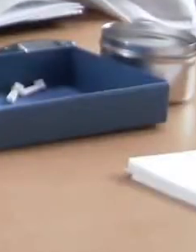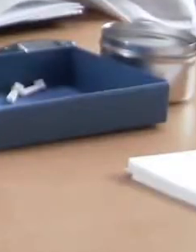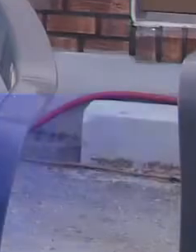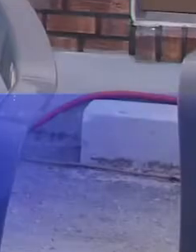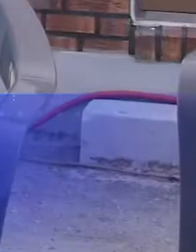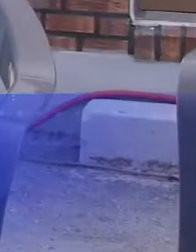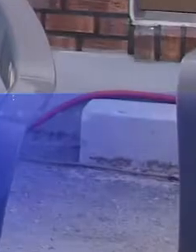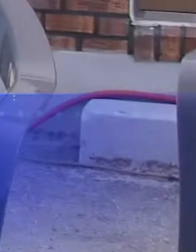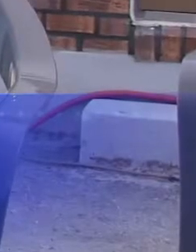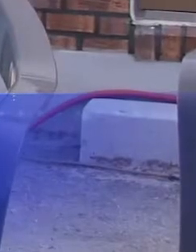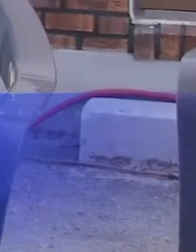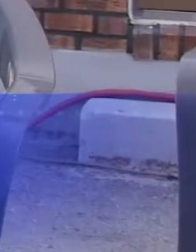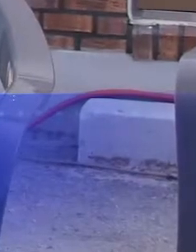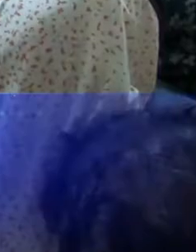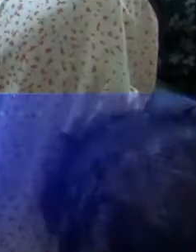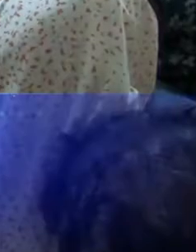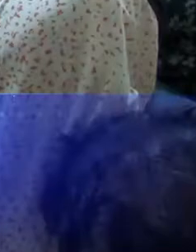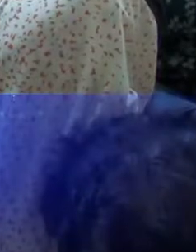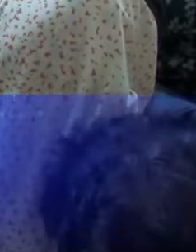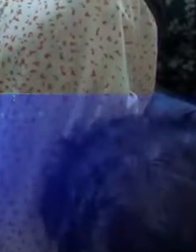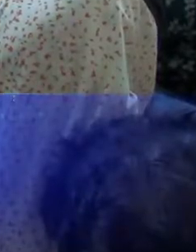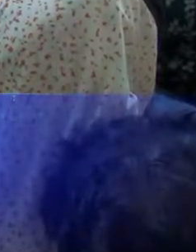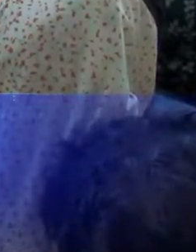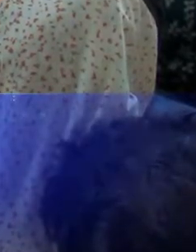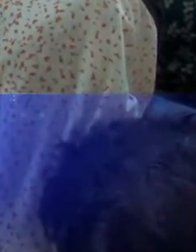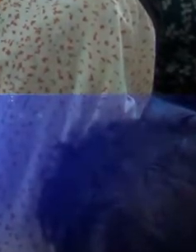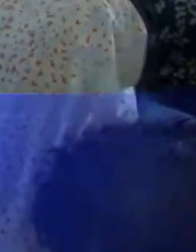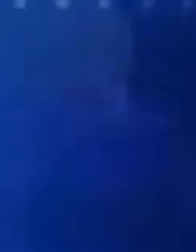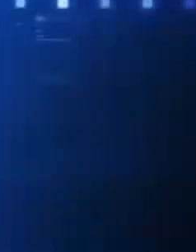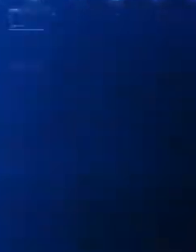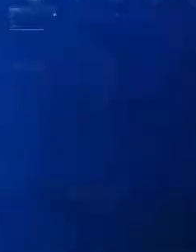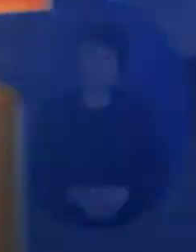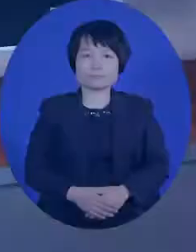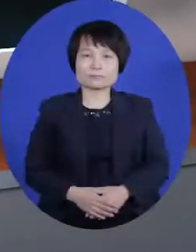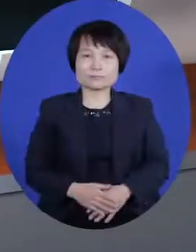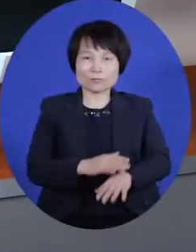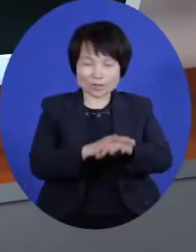찾아가는 주민자원서비스센터가 계룡면 금대일리를 찾았습니다.